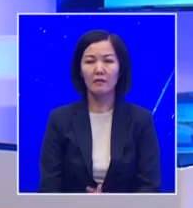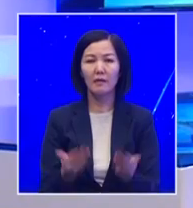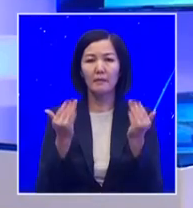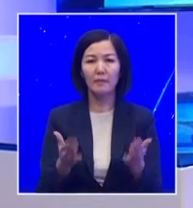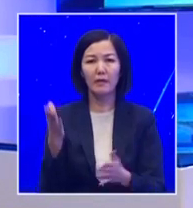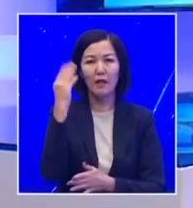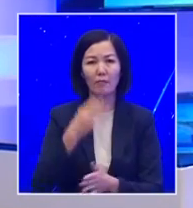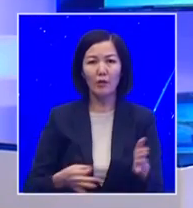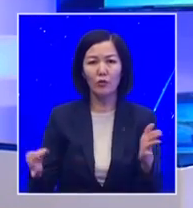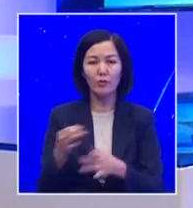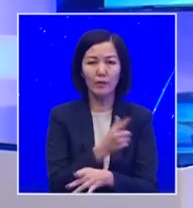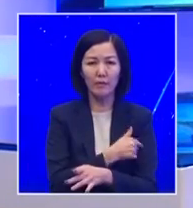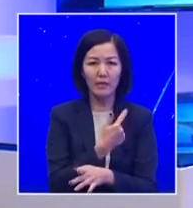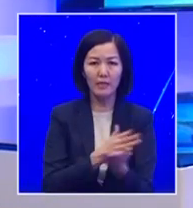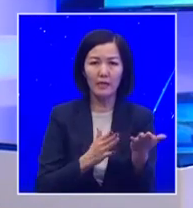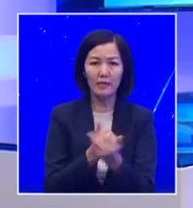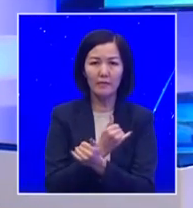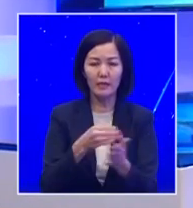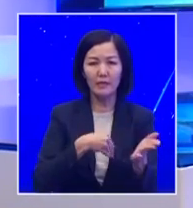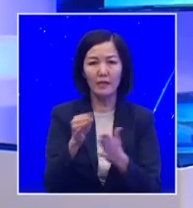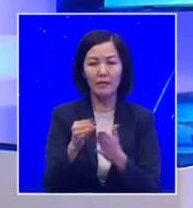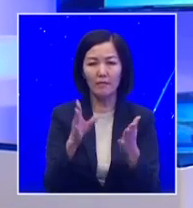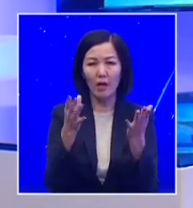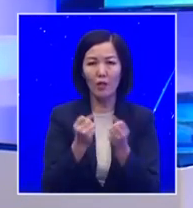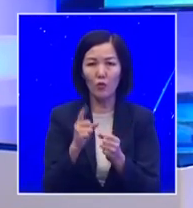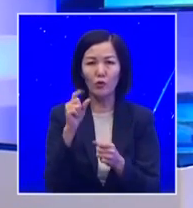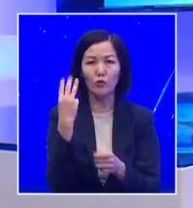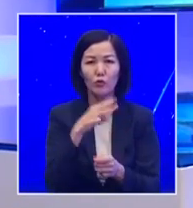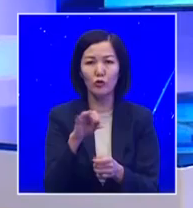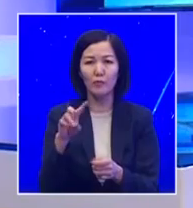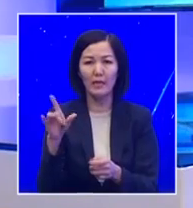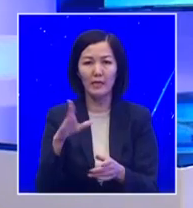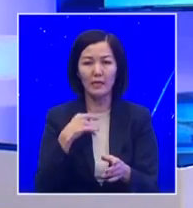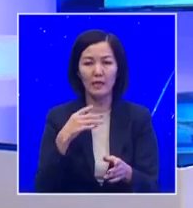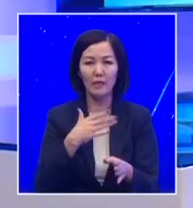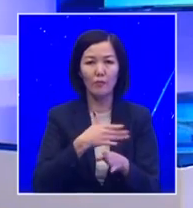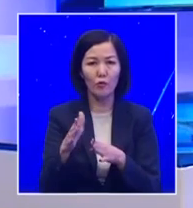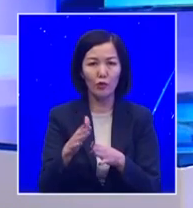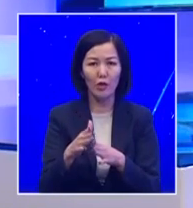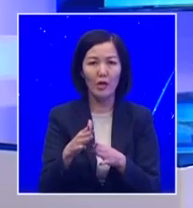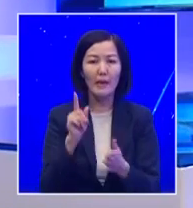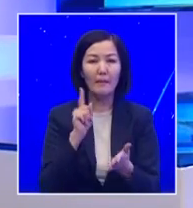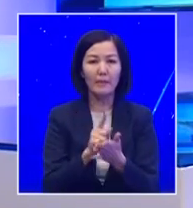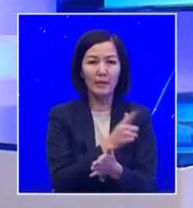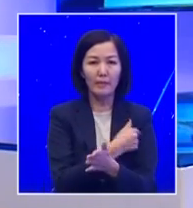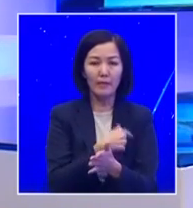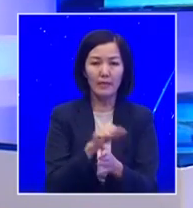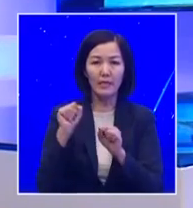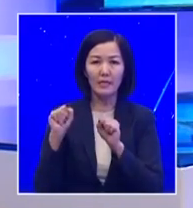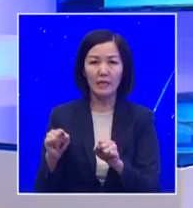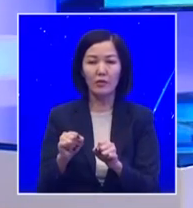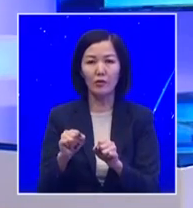Биыл Алматы облысында медициналық қызметтерді сатып алуға 130 миллиардтан астам теңге бөлінді. Бұл қаражат міндетті медициналық сақтандыру